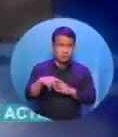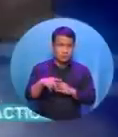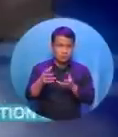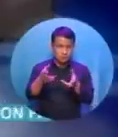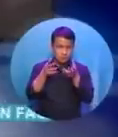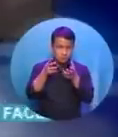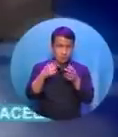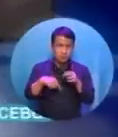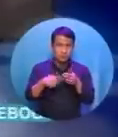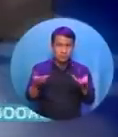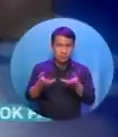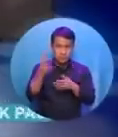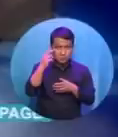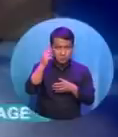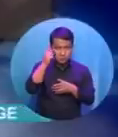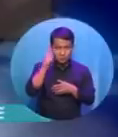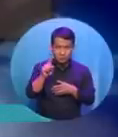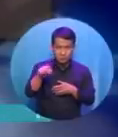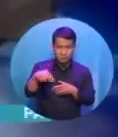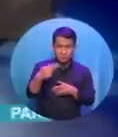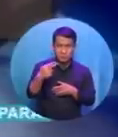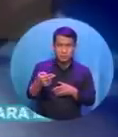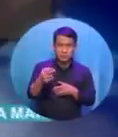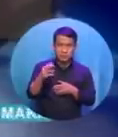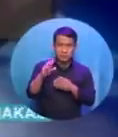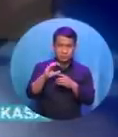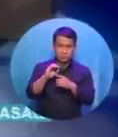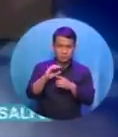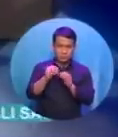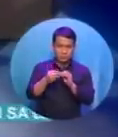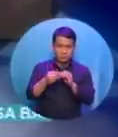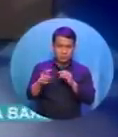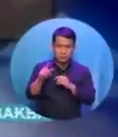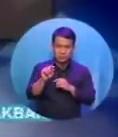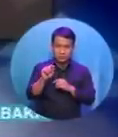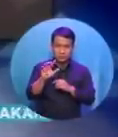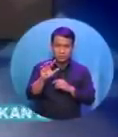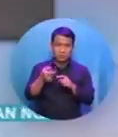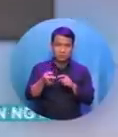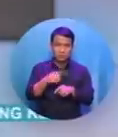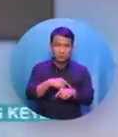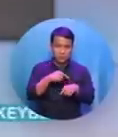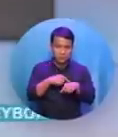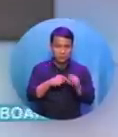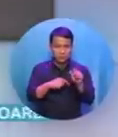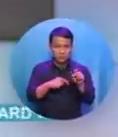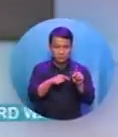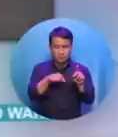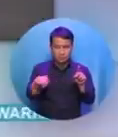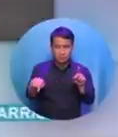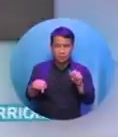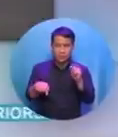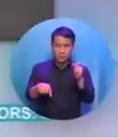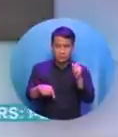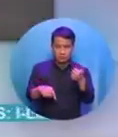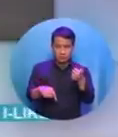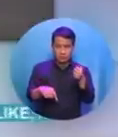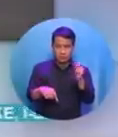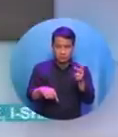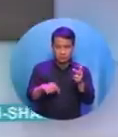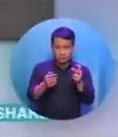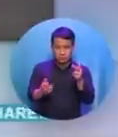kayo dito sa Idol in Action sa 1PH Signal Channel 1 at sa TV5 mula alas 11 o mula 10:30 po